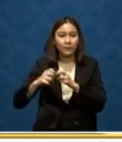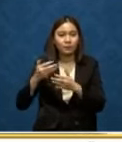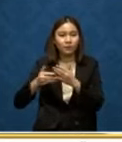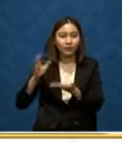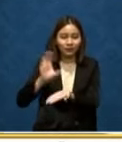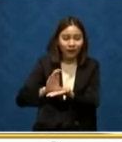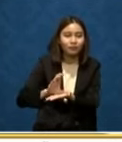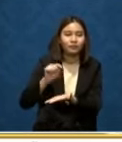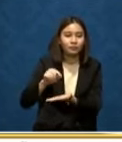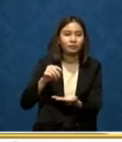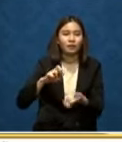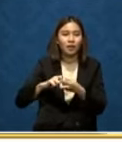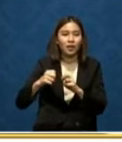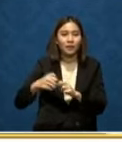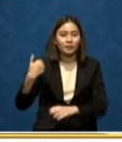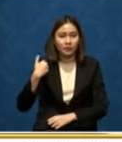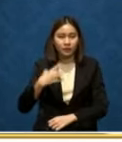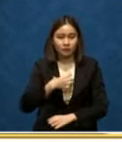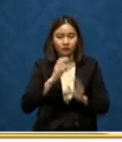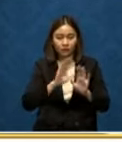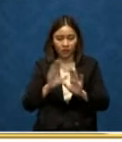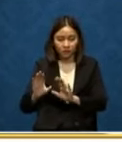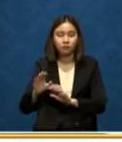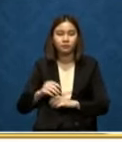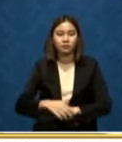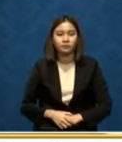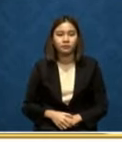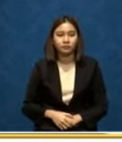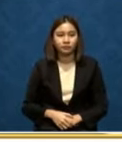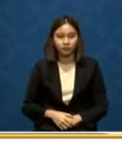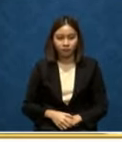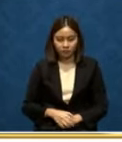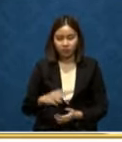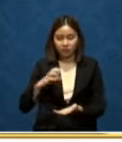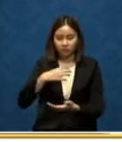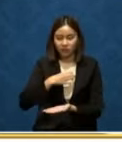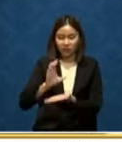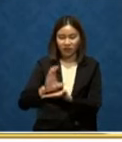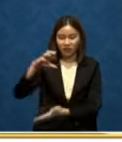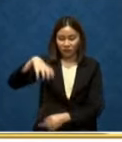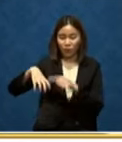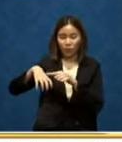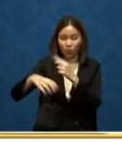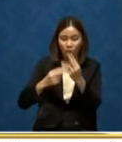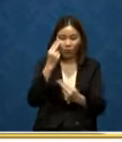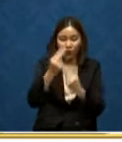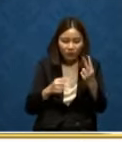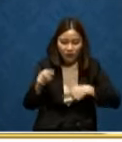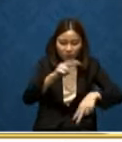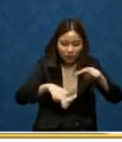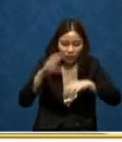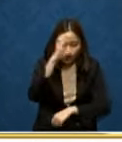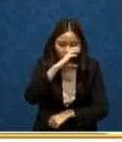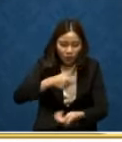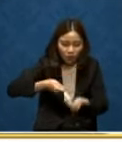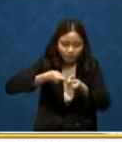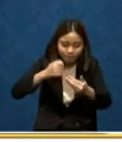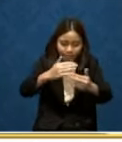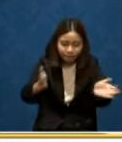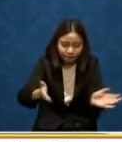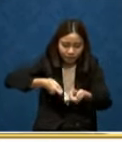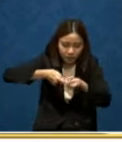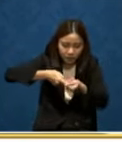ของงบประมาณอยากจะฝากนะครับในข้อที่ 3ว่าอยากให้ทางกองทุนสำรวจให้มากแล้วขุดเจาะให้มาก